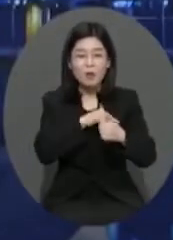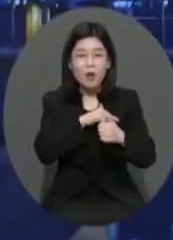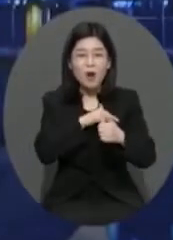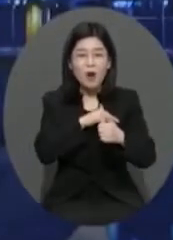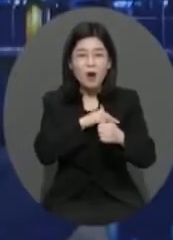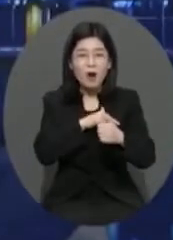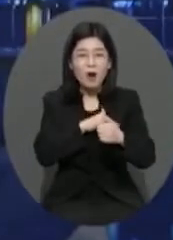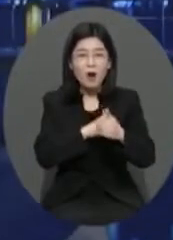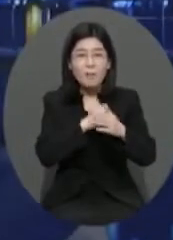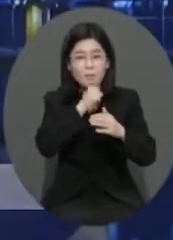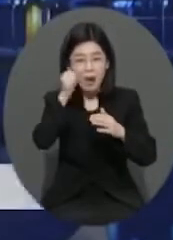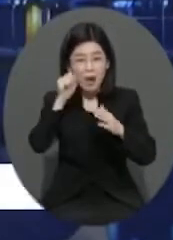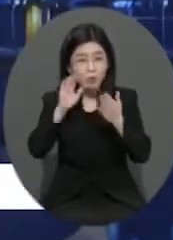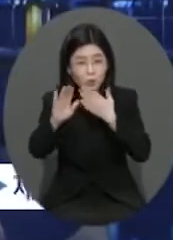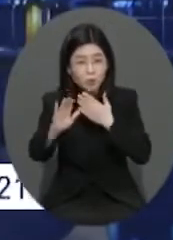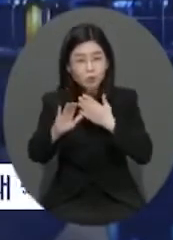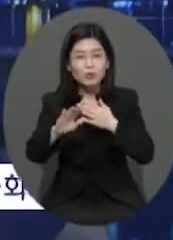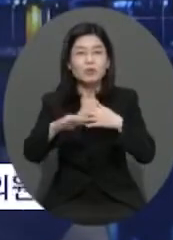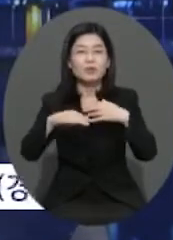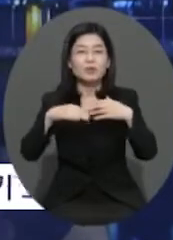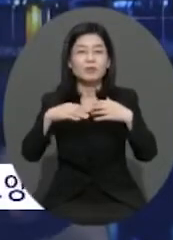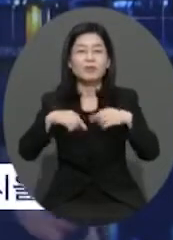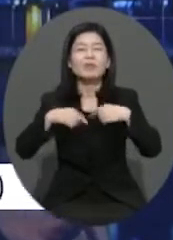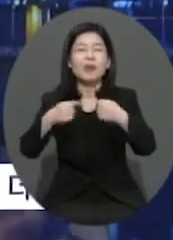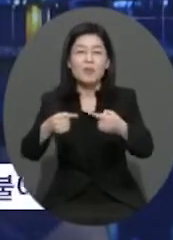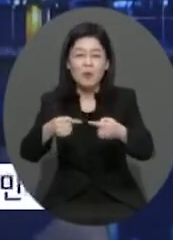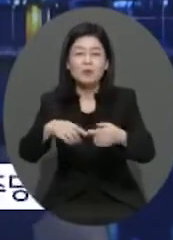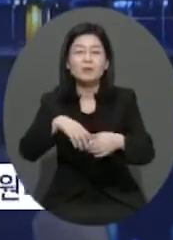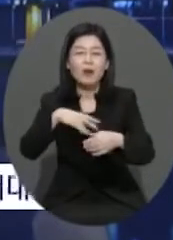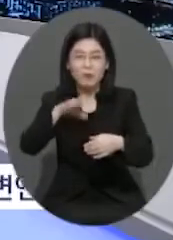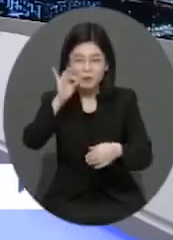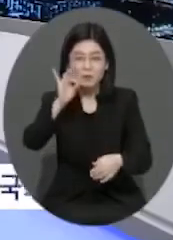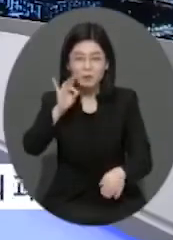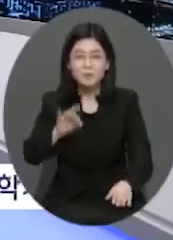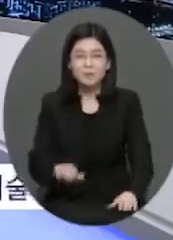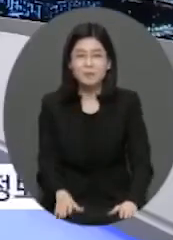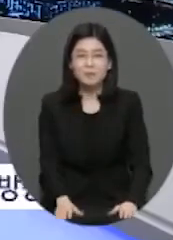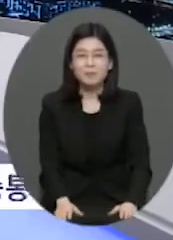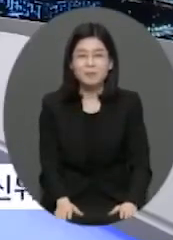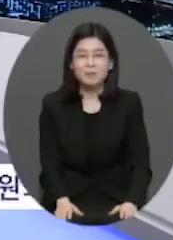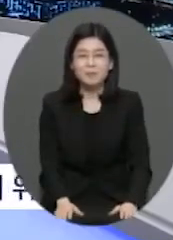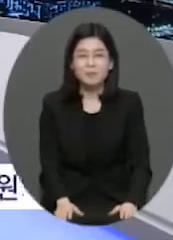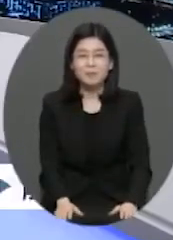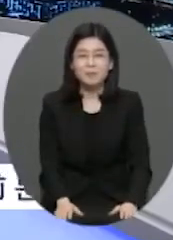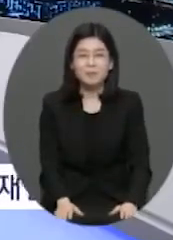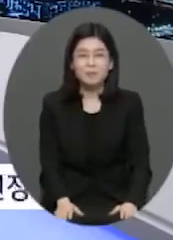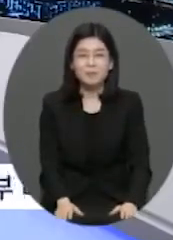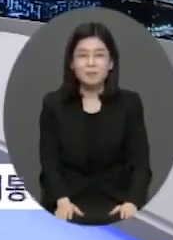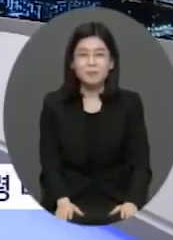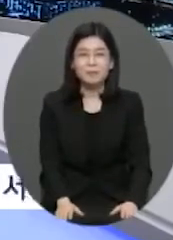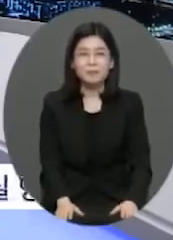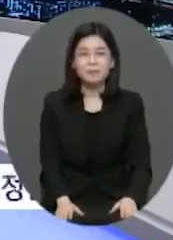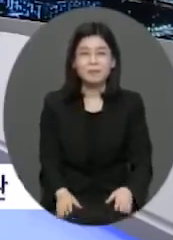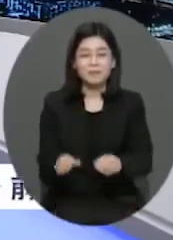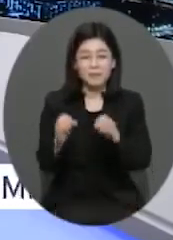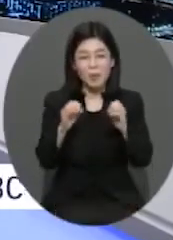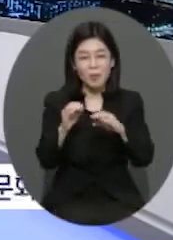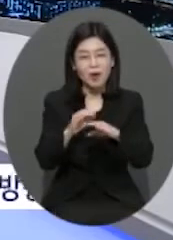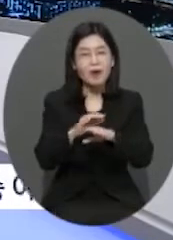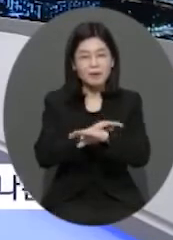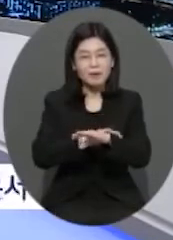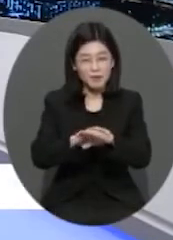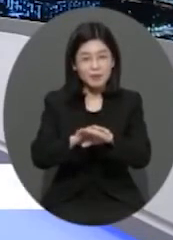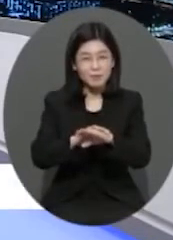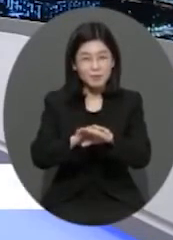또 처음이네요 4 오늘 뭐 그 여러가지 이야기 현안에 관련해 이야기 많이 해 주시기 바랍니다